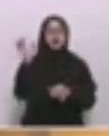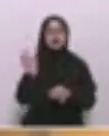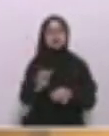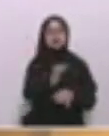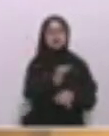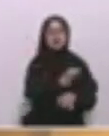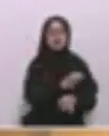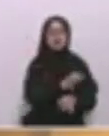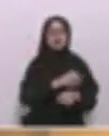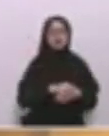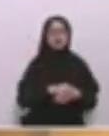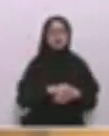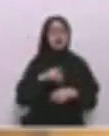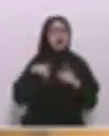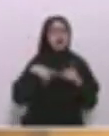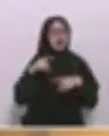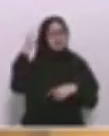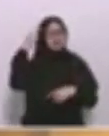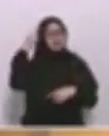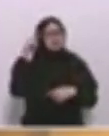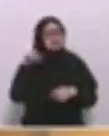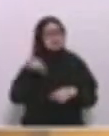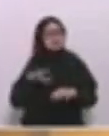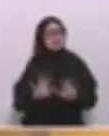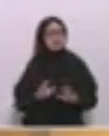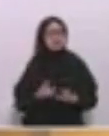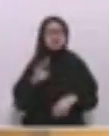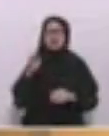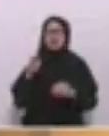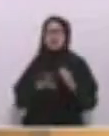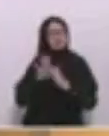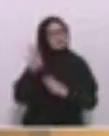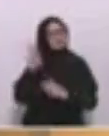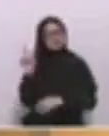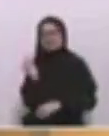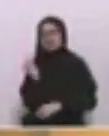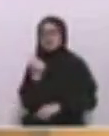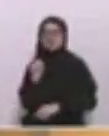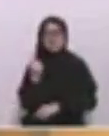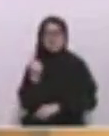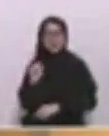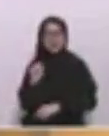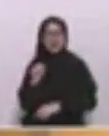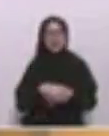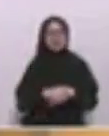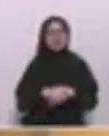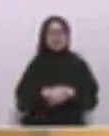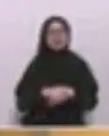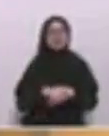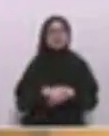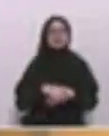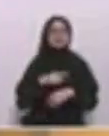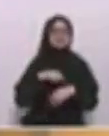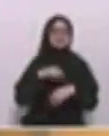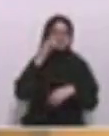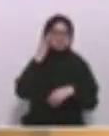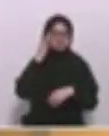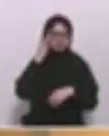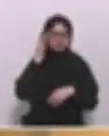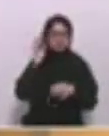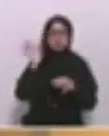kita cuma begini terus berpikir tidak akan kita bisa majukan kita punya kita punya masyarakat di pulau-pulau